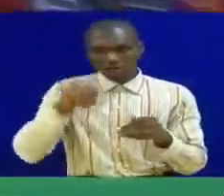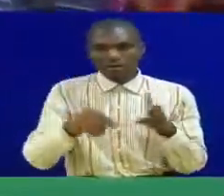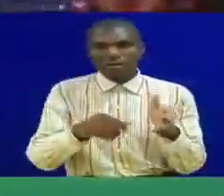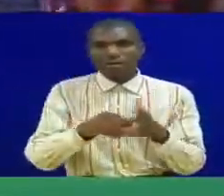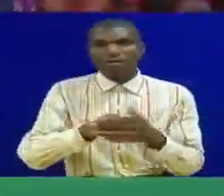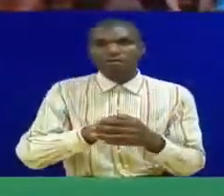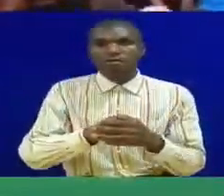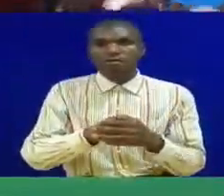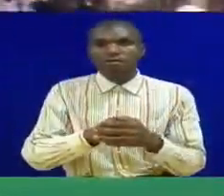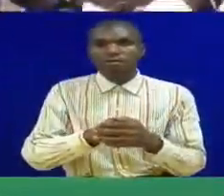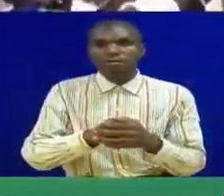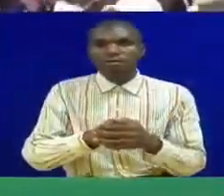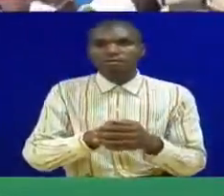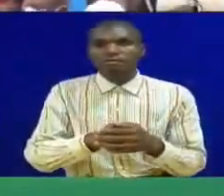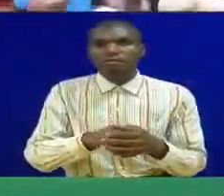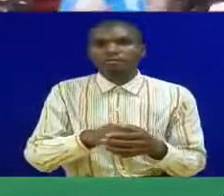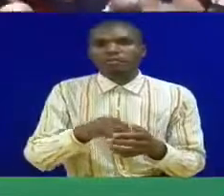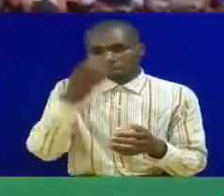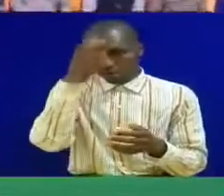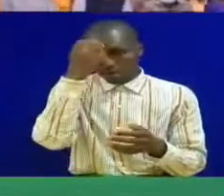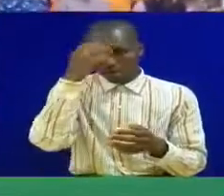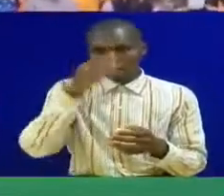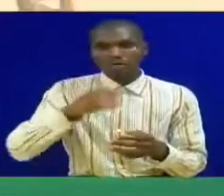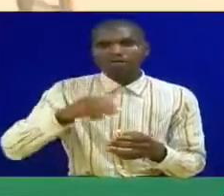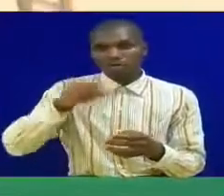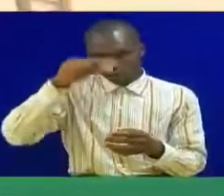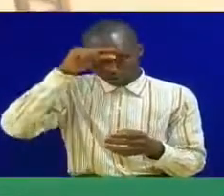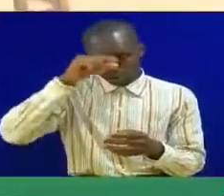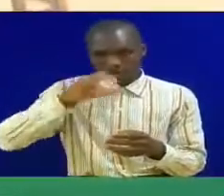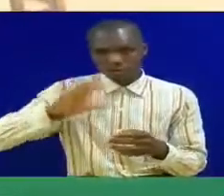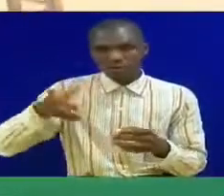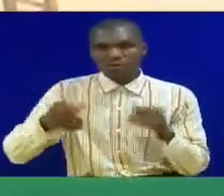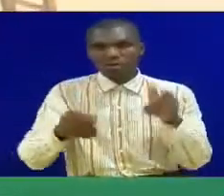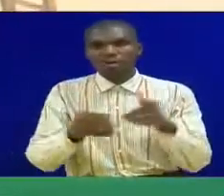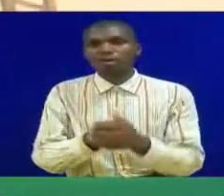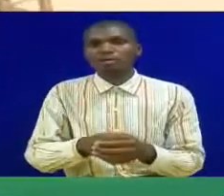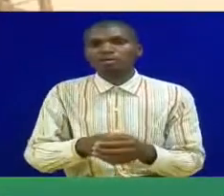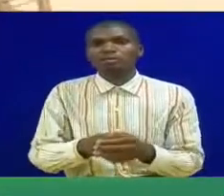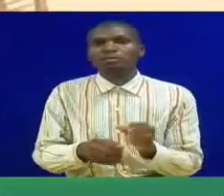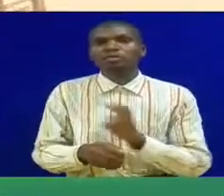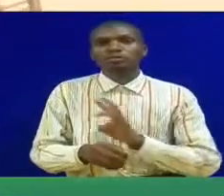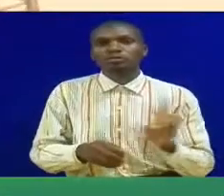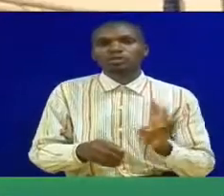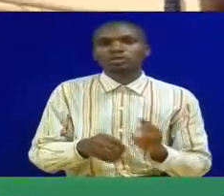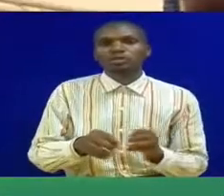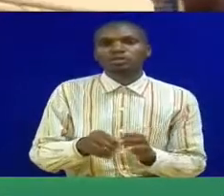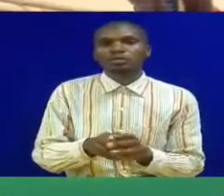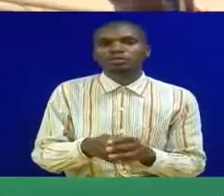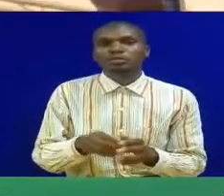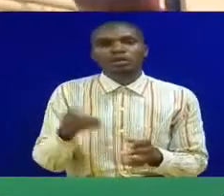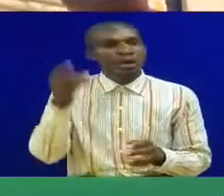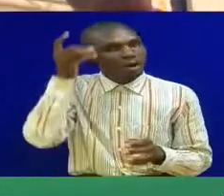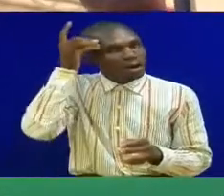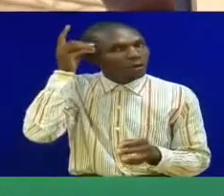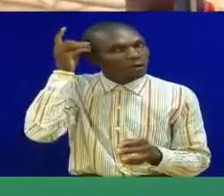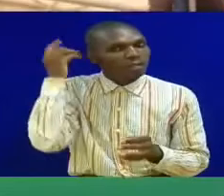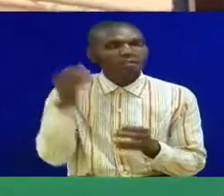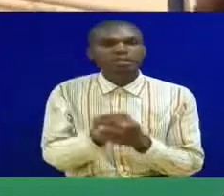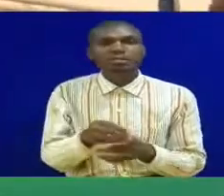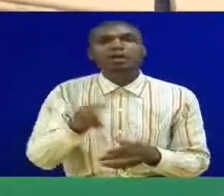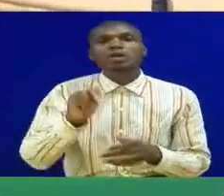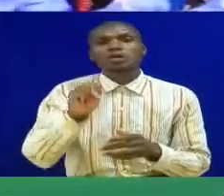Onarok Olekina Ledama, omubunge Osuna East Junet Mohamed, omubunge Odagoreti North Simba